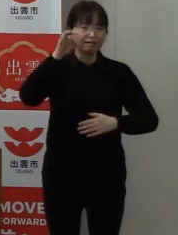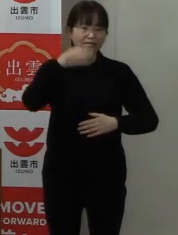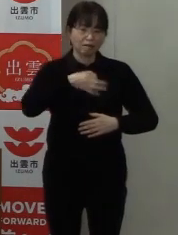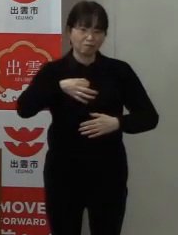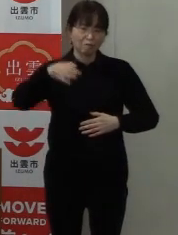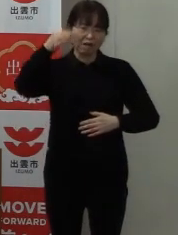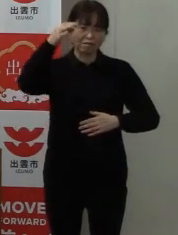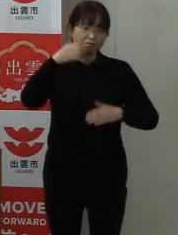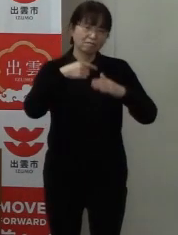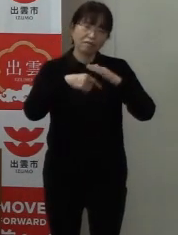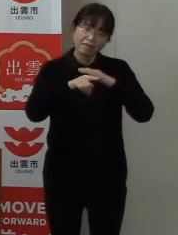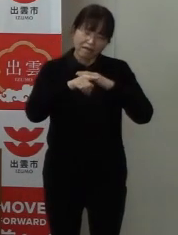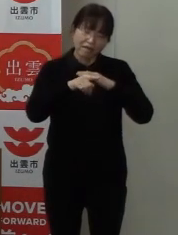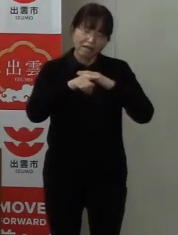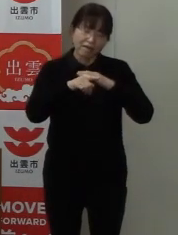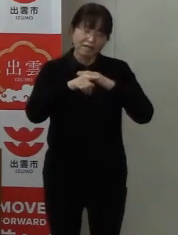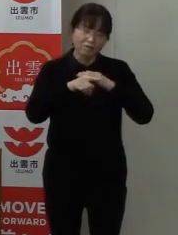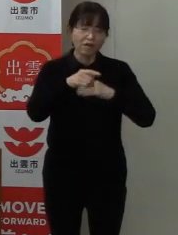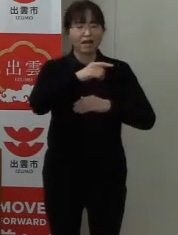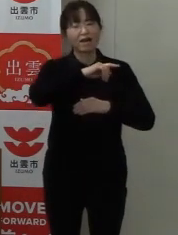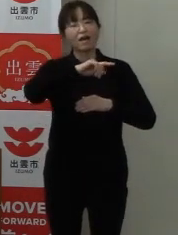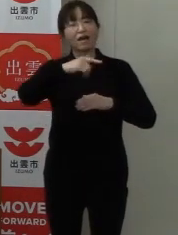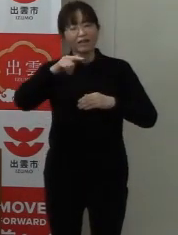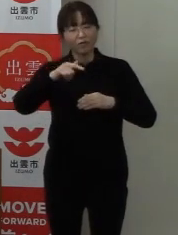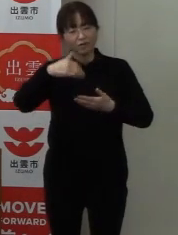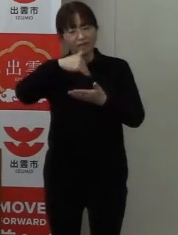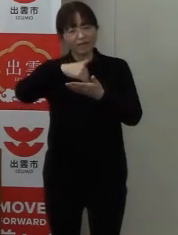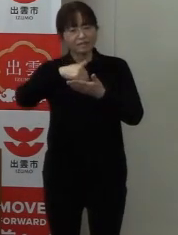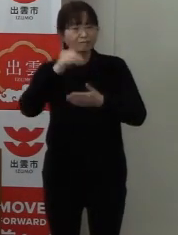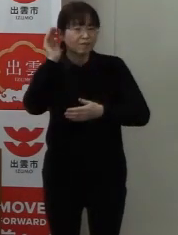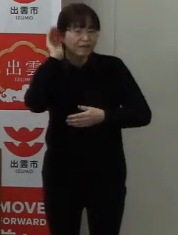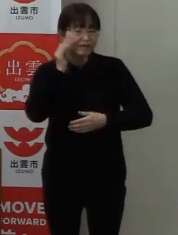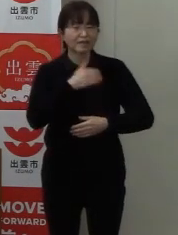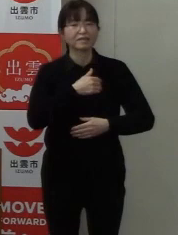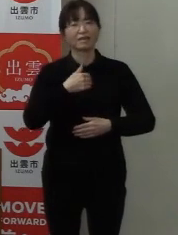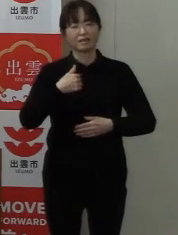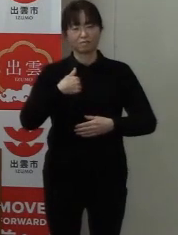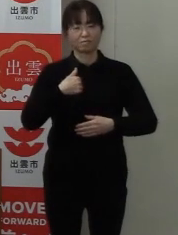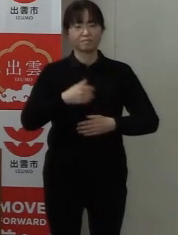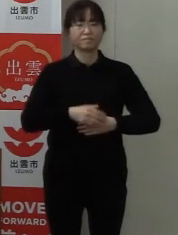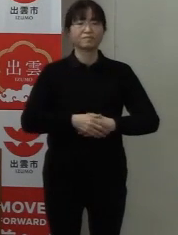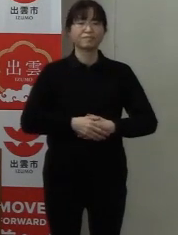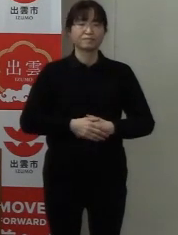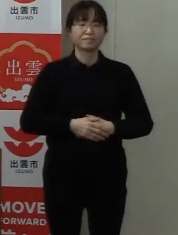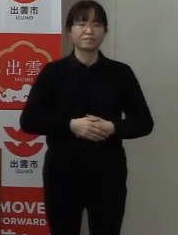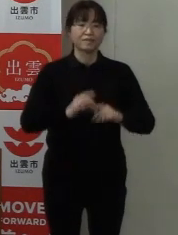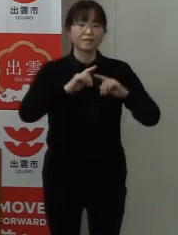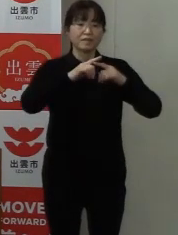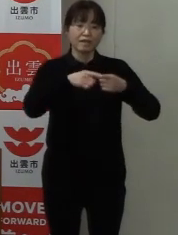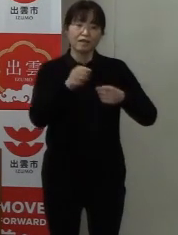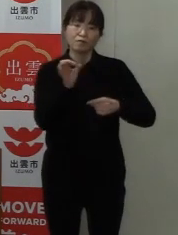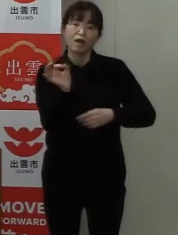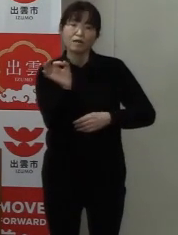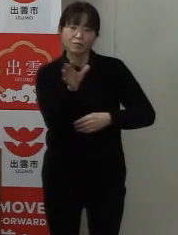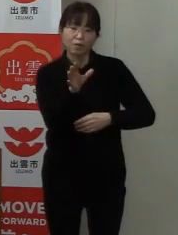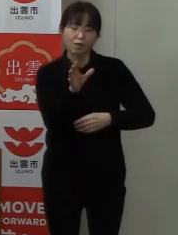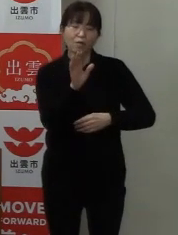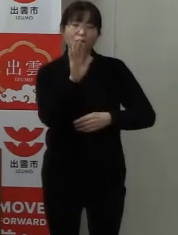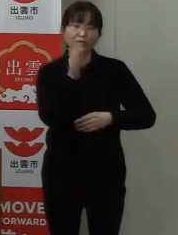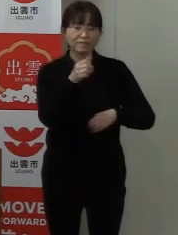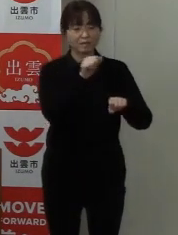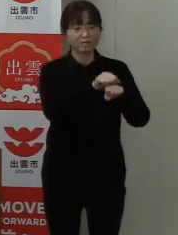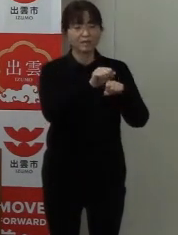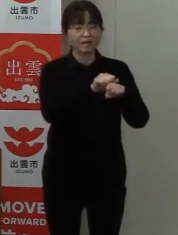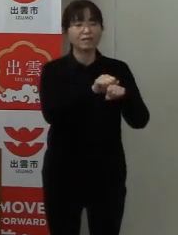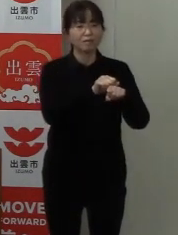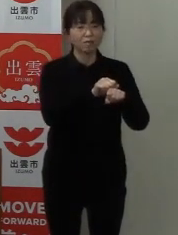かですね、そういう身近なお話も、聞けるところであります。入場は無料でありますが、一部材料代がかか